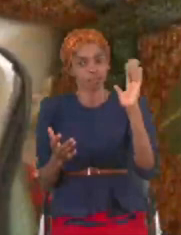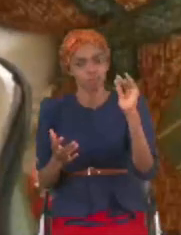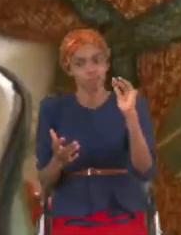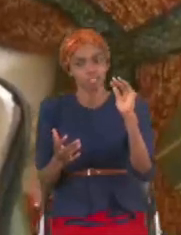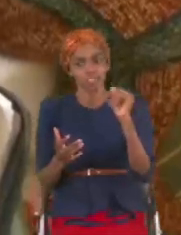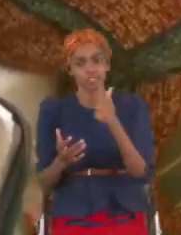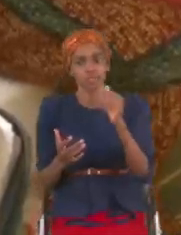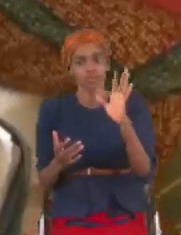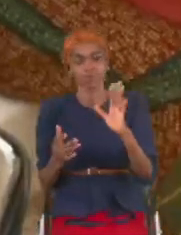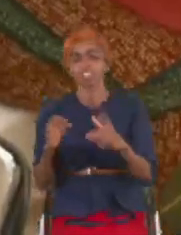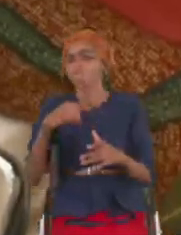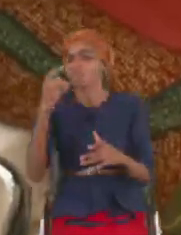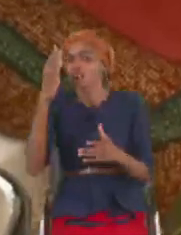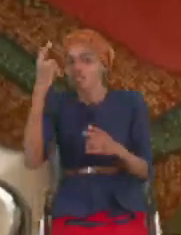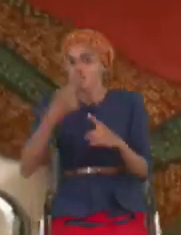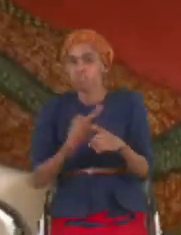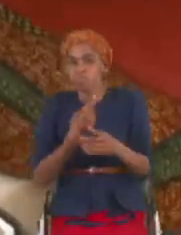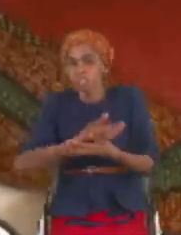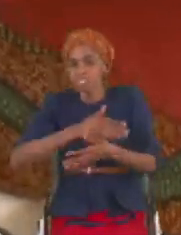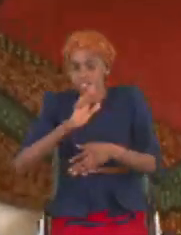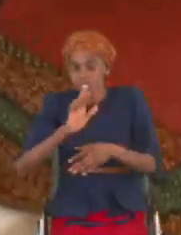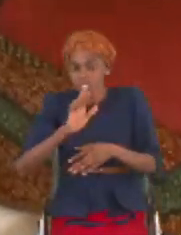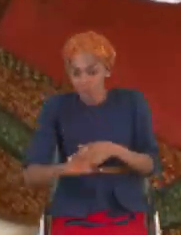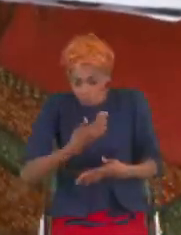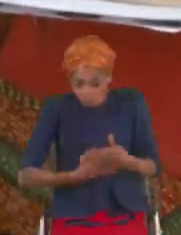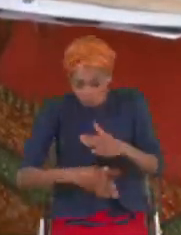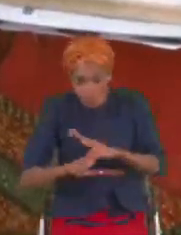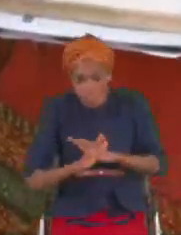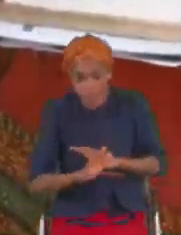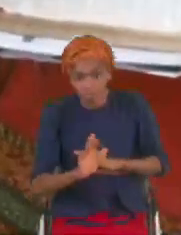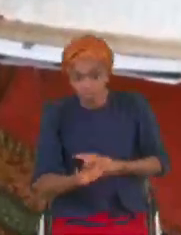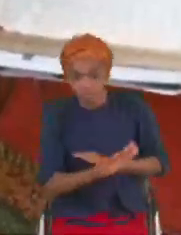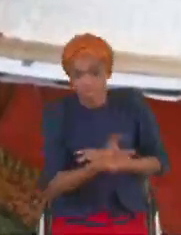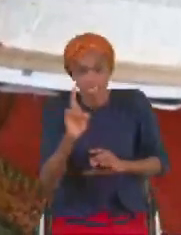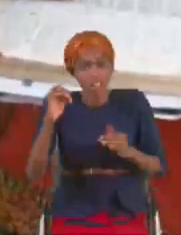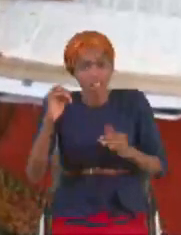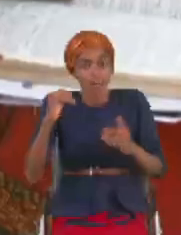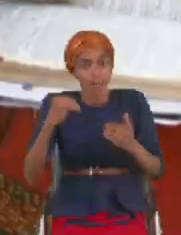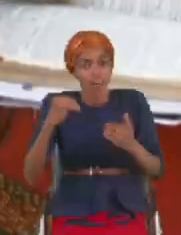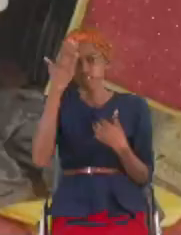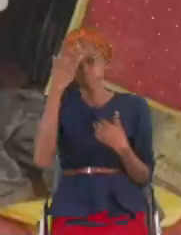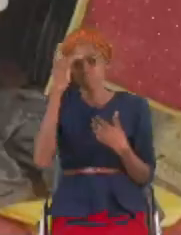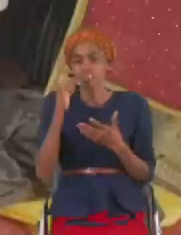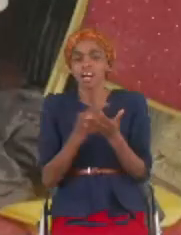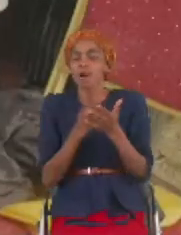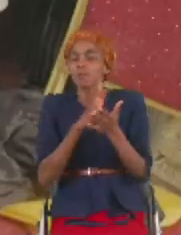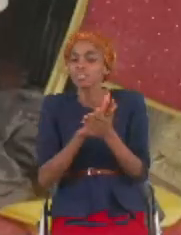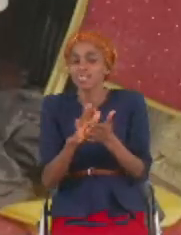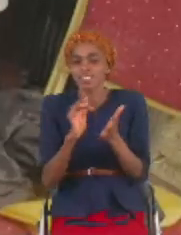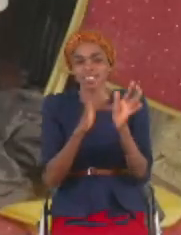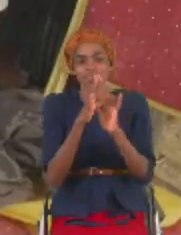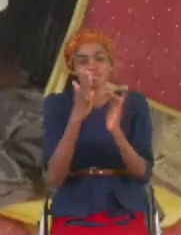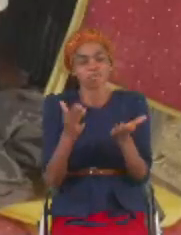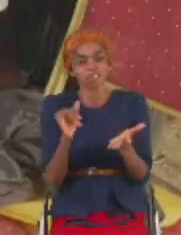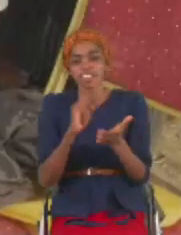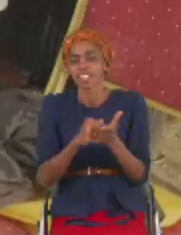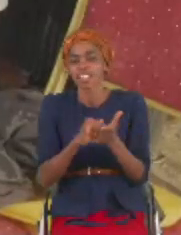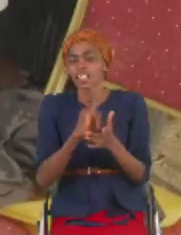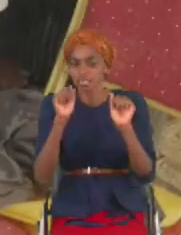15,1 des petits mots 2 timothée 3,15 d'être un enfant te connaître les sept lettres